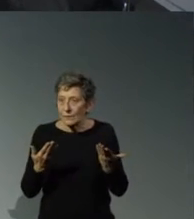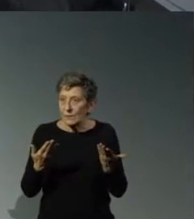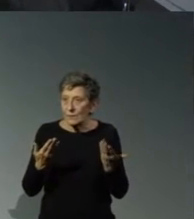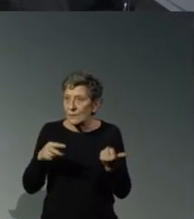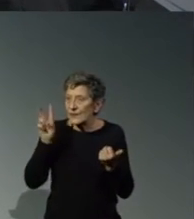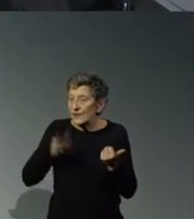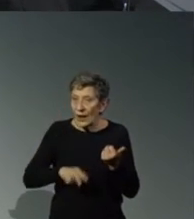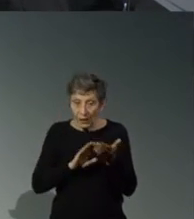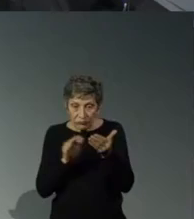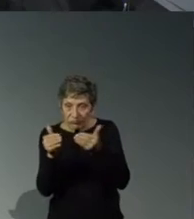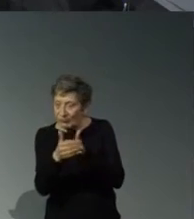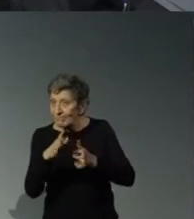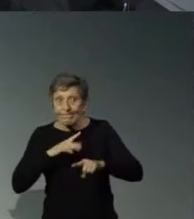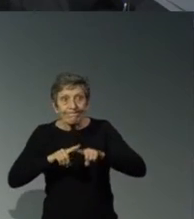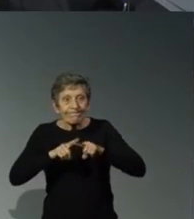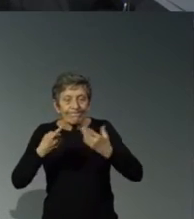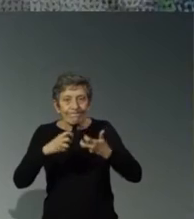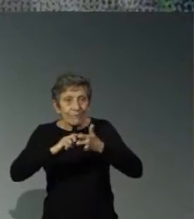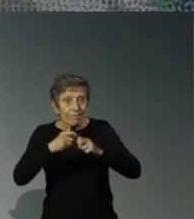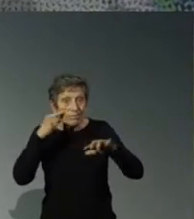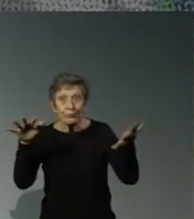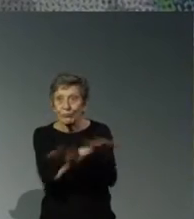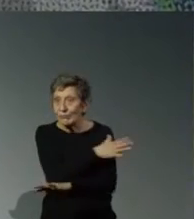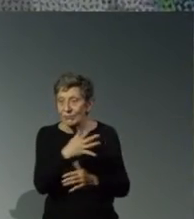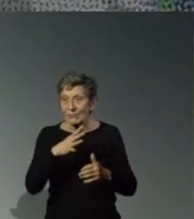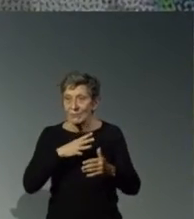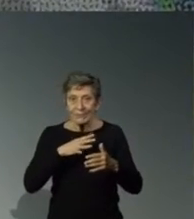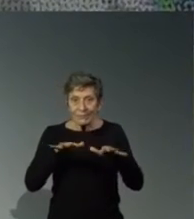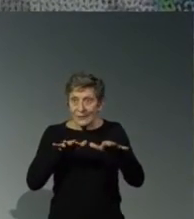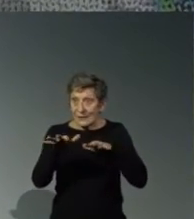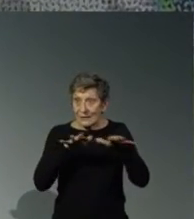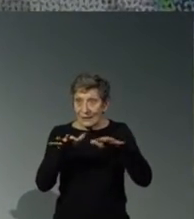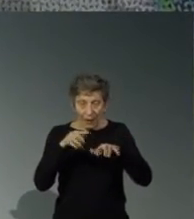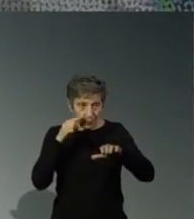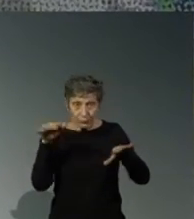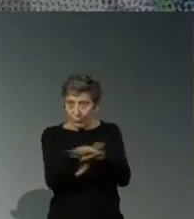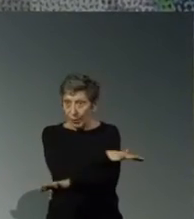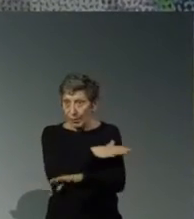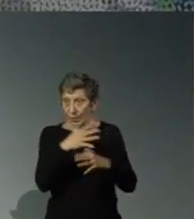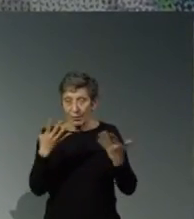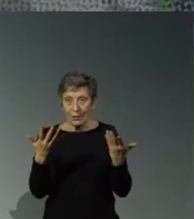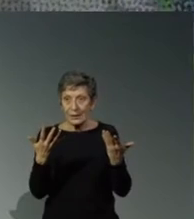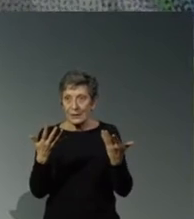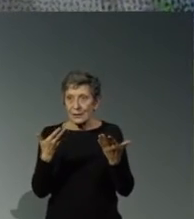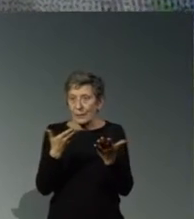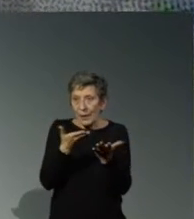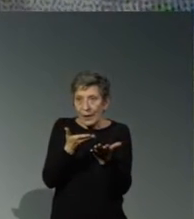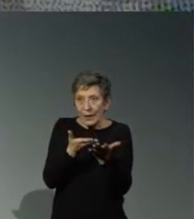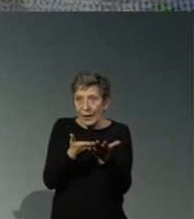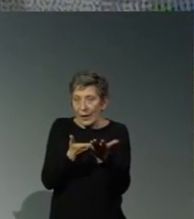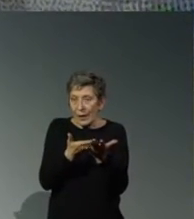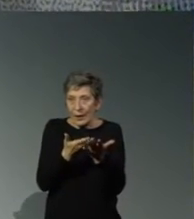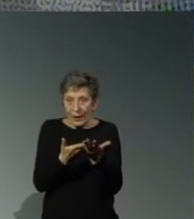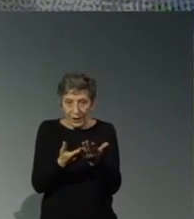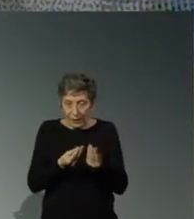d'infrastructures invisibles, c'est-à-dire il y a des systèmes obscurs ou des systèmes invisibles à travers lesquels se métamorphose l'affectivité,